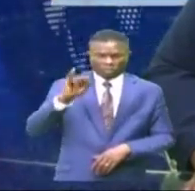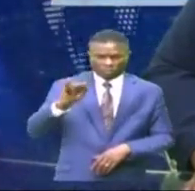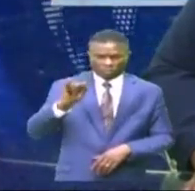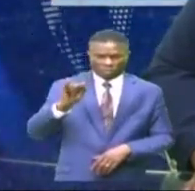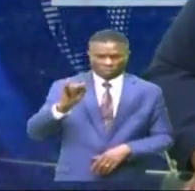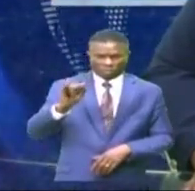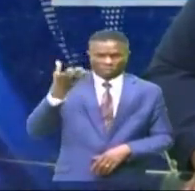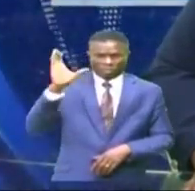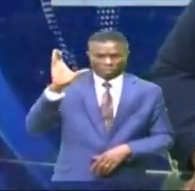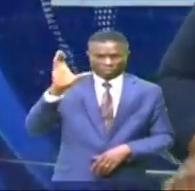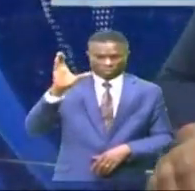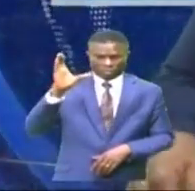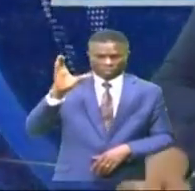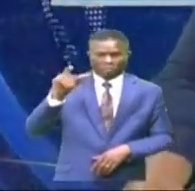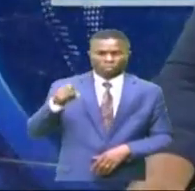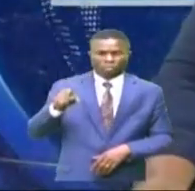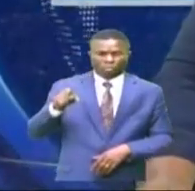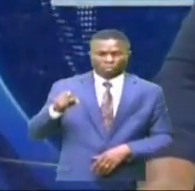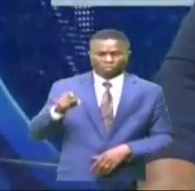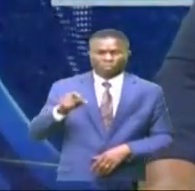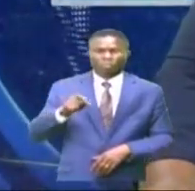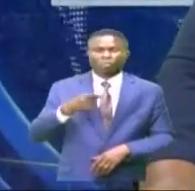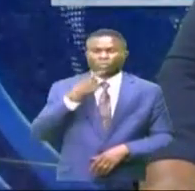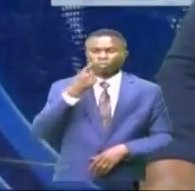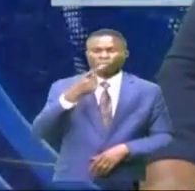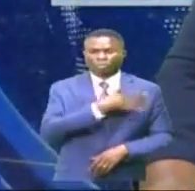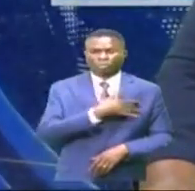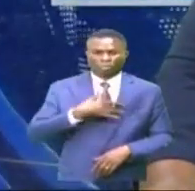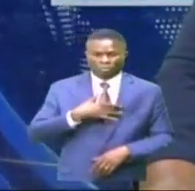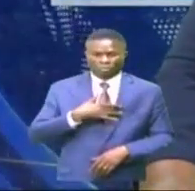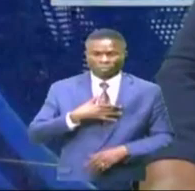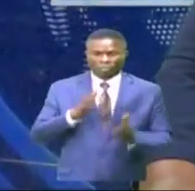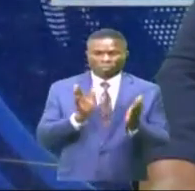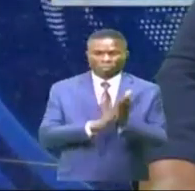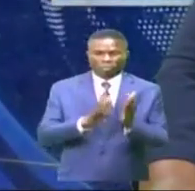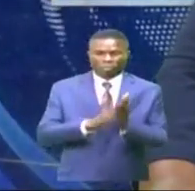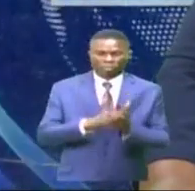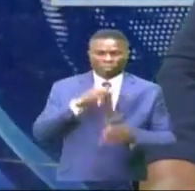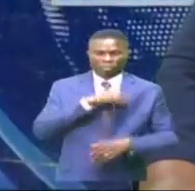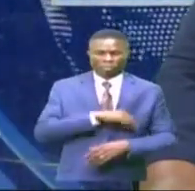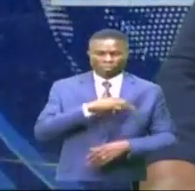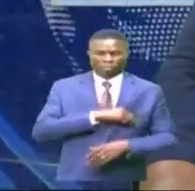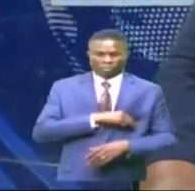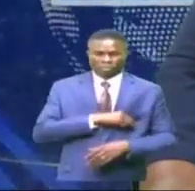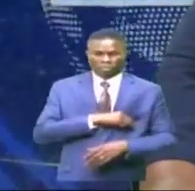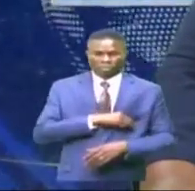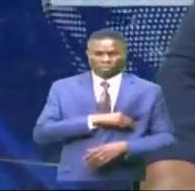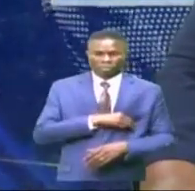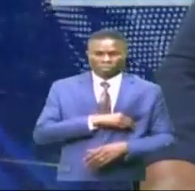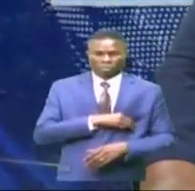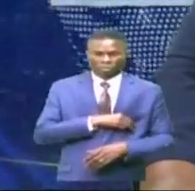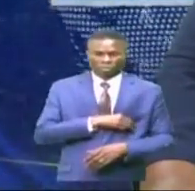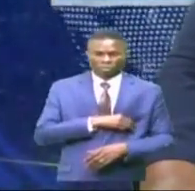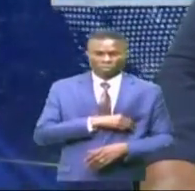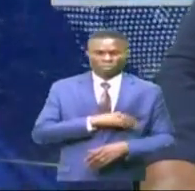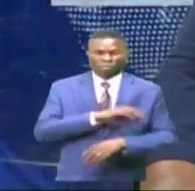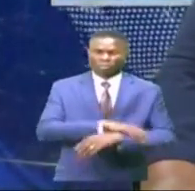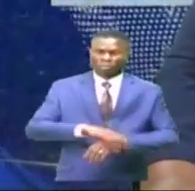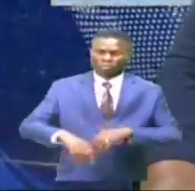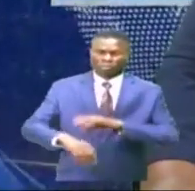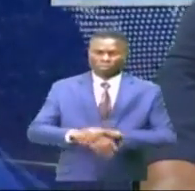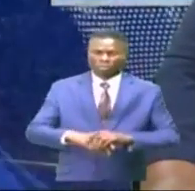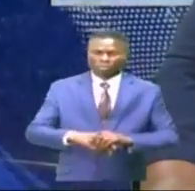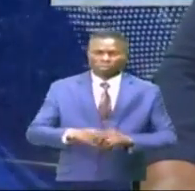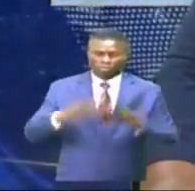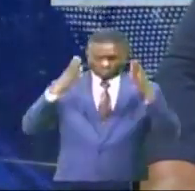ou à siakaigu j'exprime au nom de l'Institut des missions et ont mis un propre pas vivre compassion à sa famille